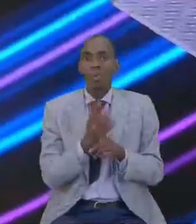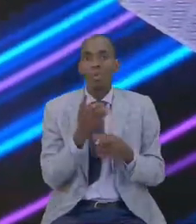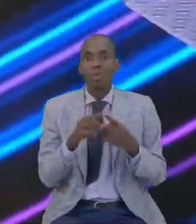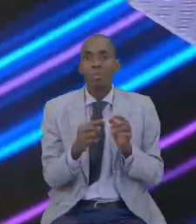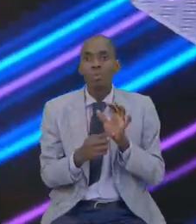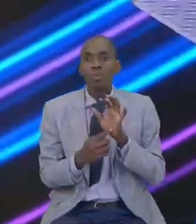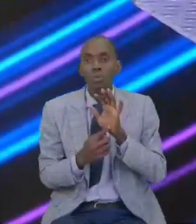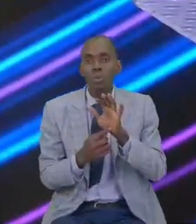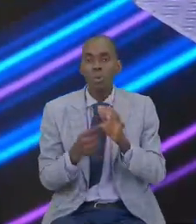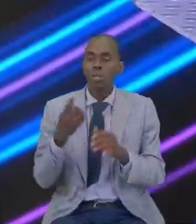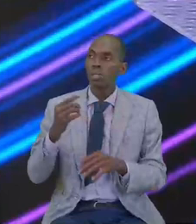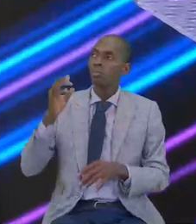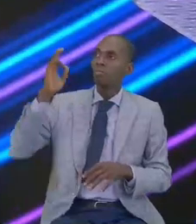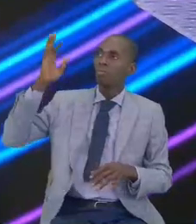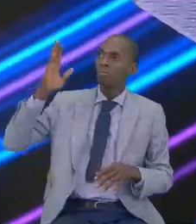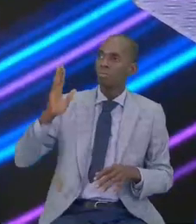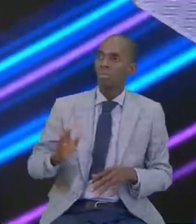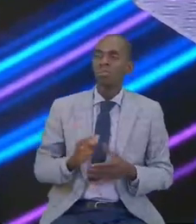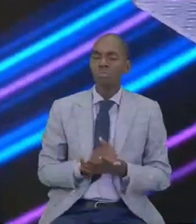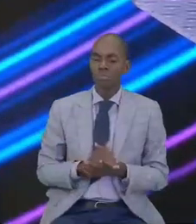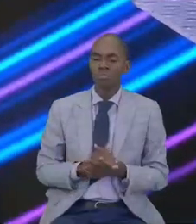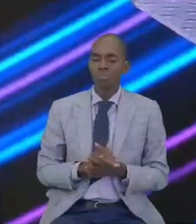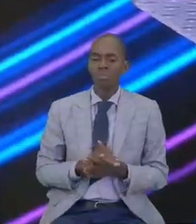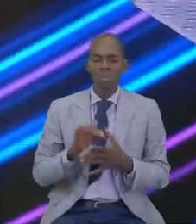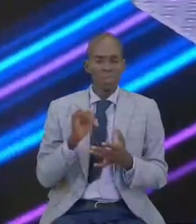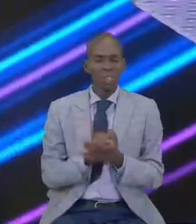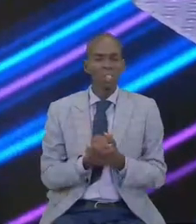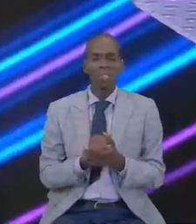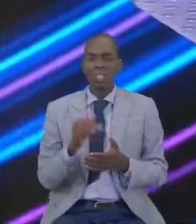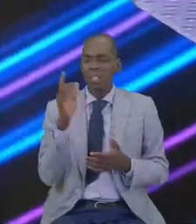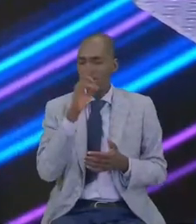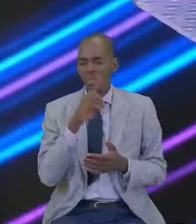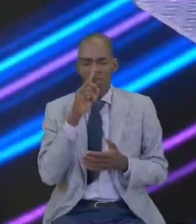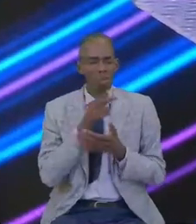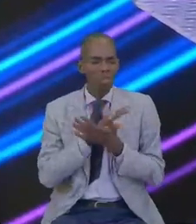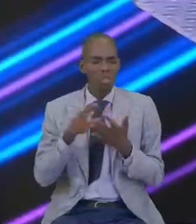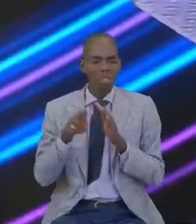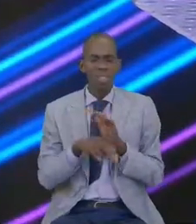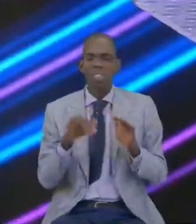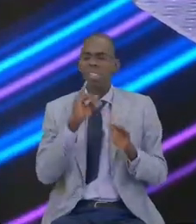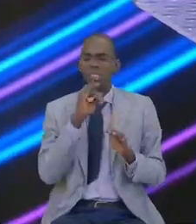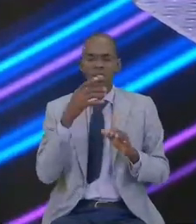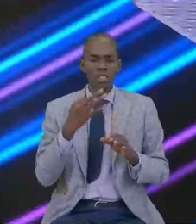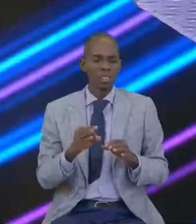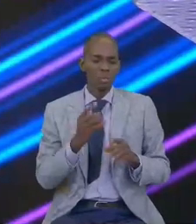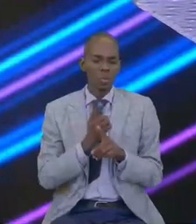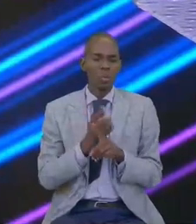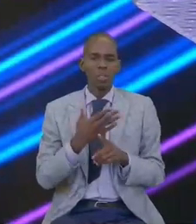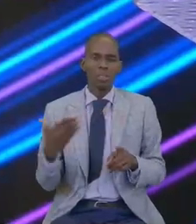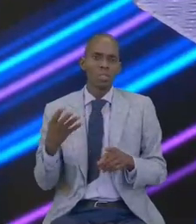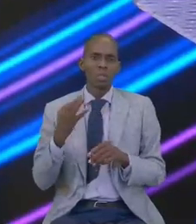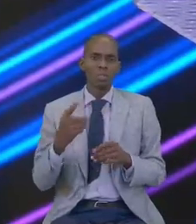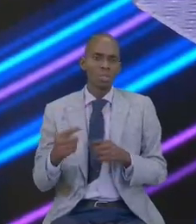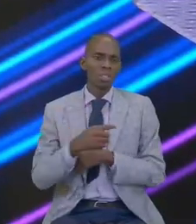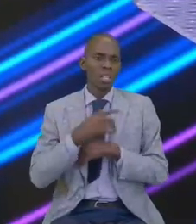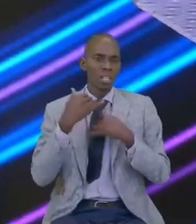prédicateur que, bon, si la sainteté est l'ordre du jour, si la sanctification est l'ordre du jour maintenant,